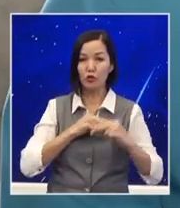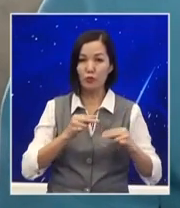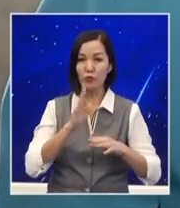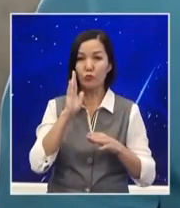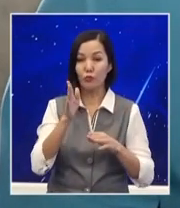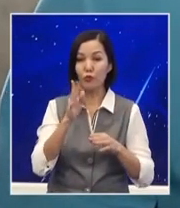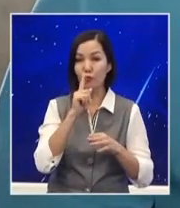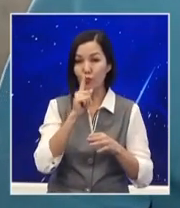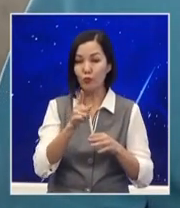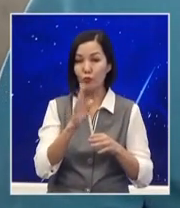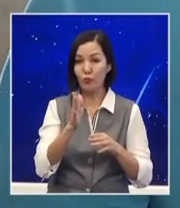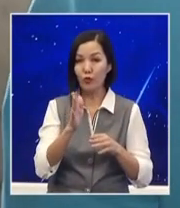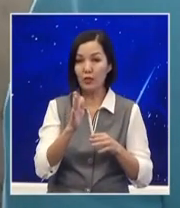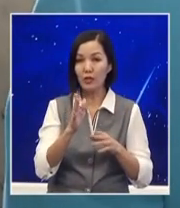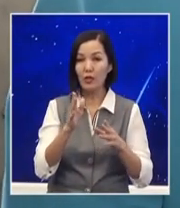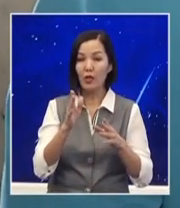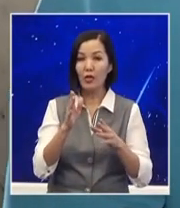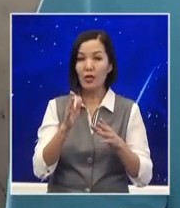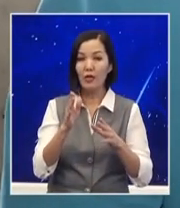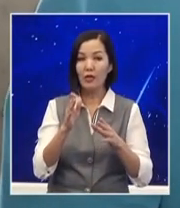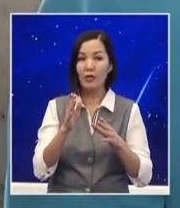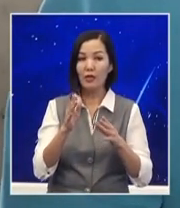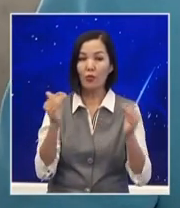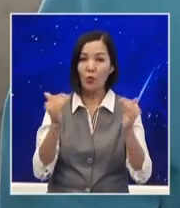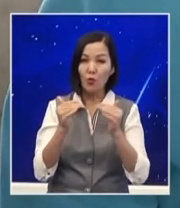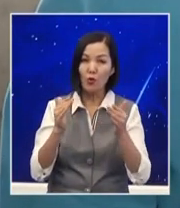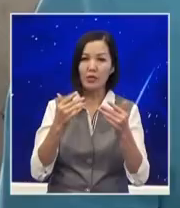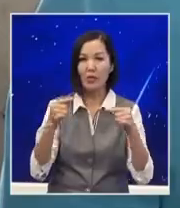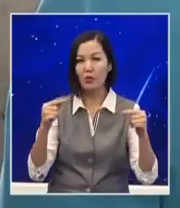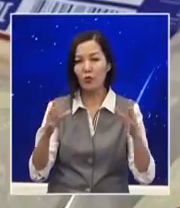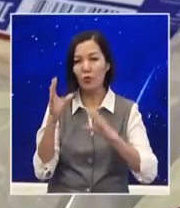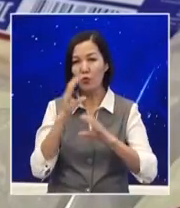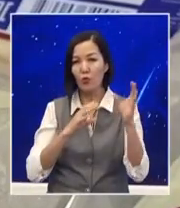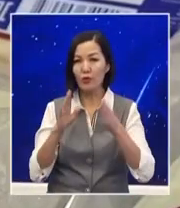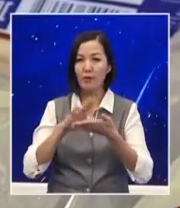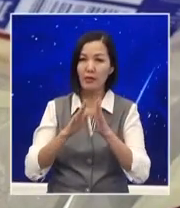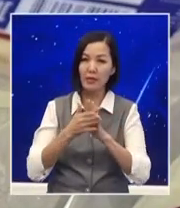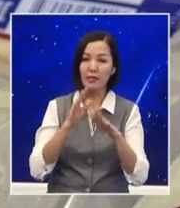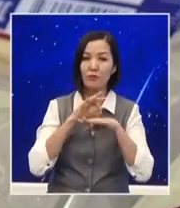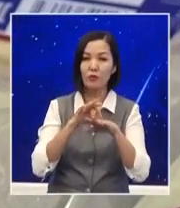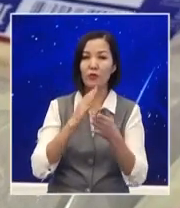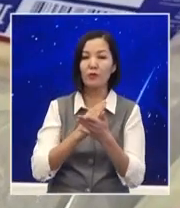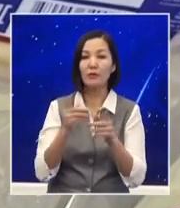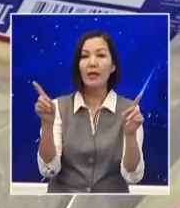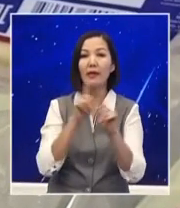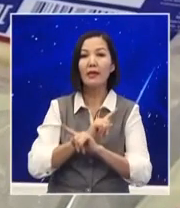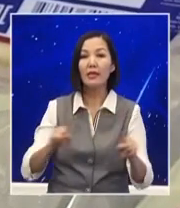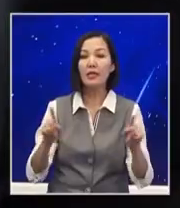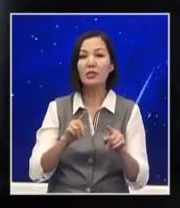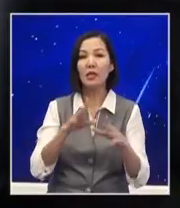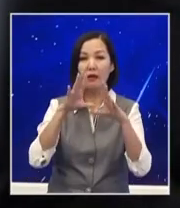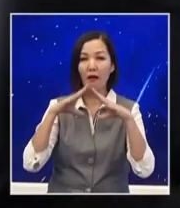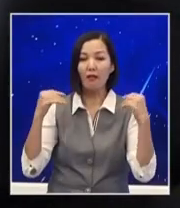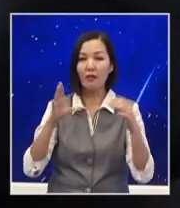дегендерге біз оқу орындарымен келісіп, біз ол кісілерге диплом алып береміз. Жалпы зауытта ерекше сұранысқа ие голланд сыры